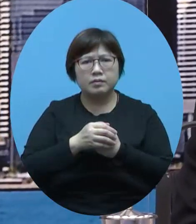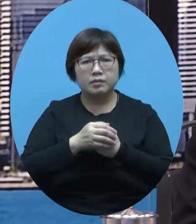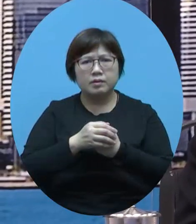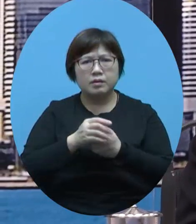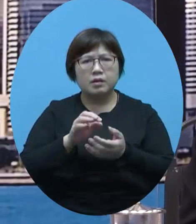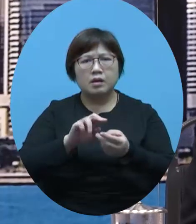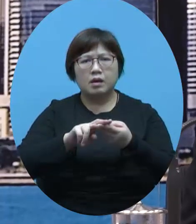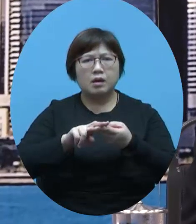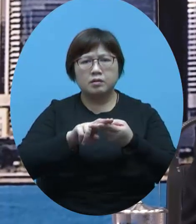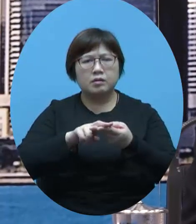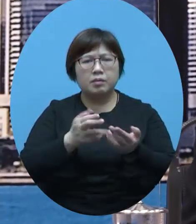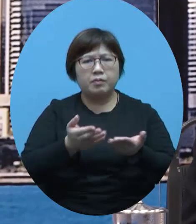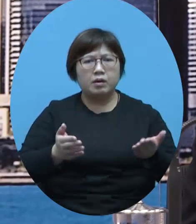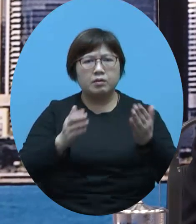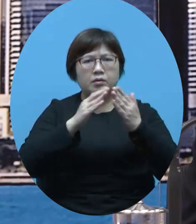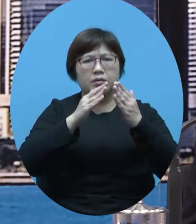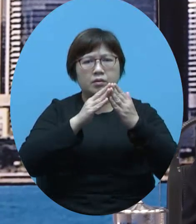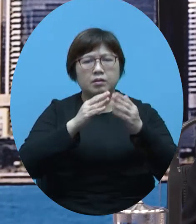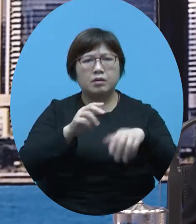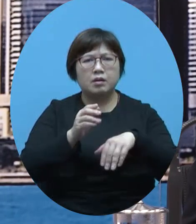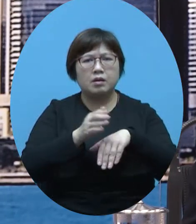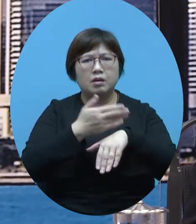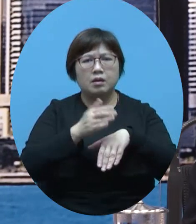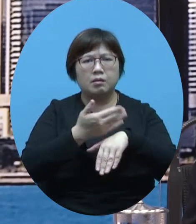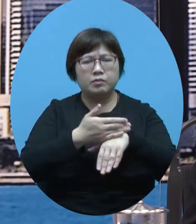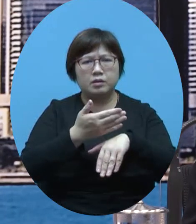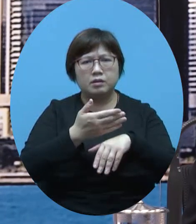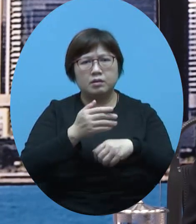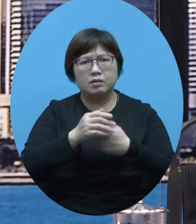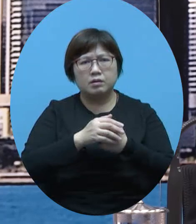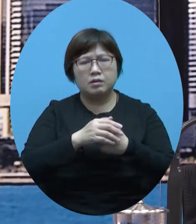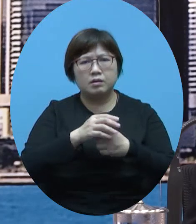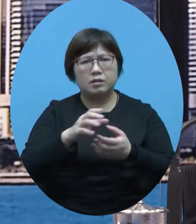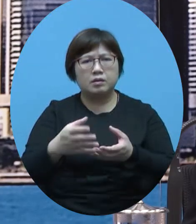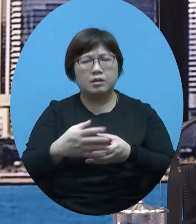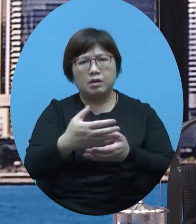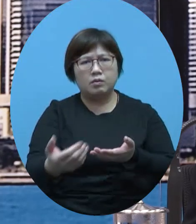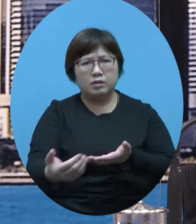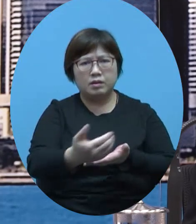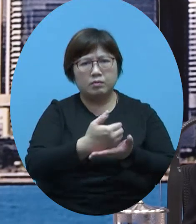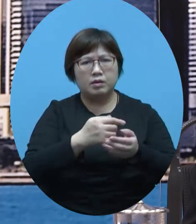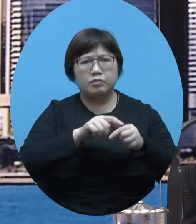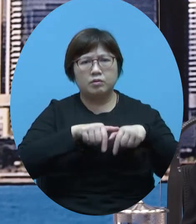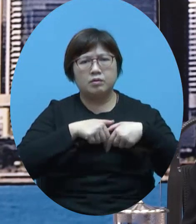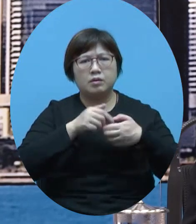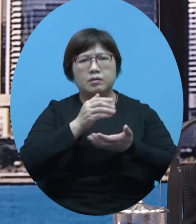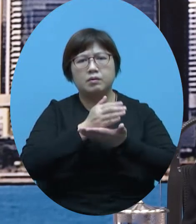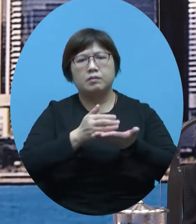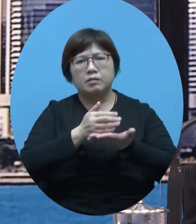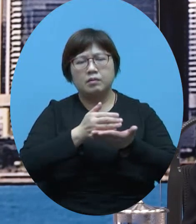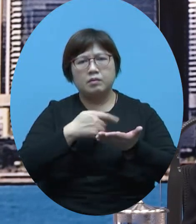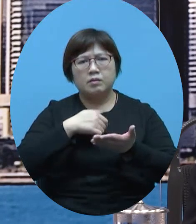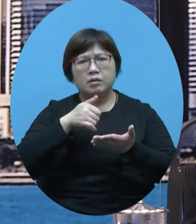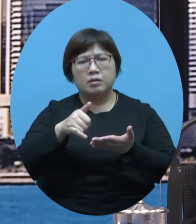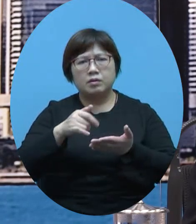洲博覽館嗰度嘅我哋嗰個臨時嘅樣本採集中心嗰度咧嚇，有部分人士咧都會去嗰度